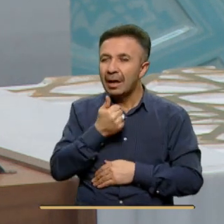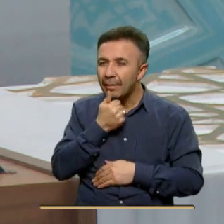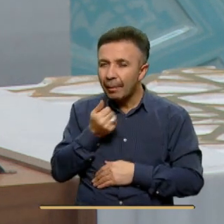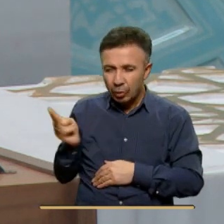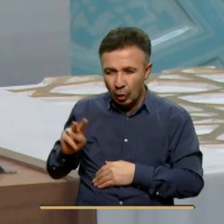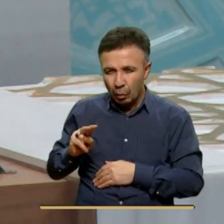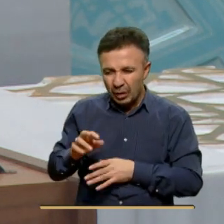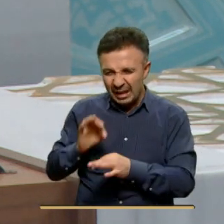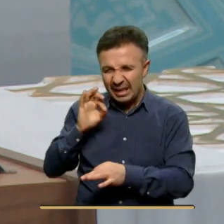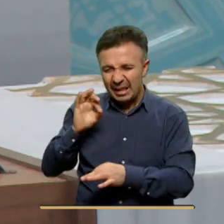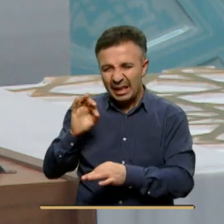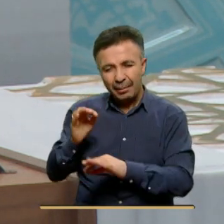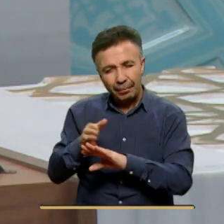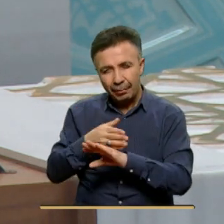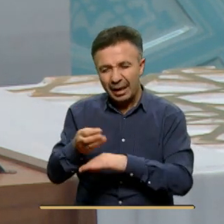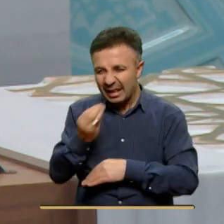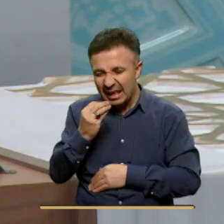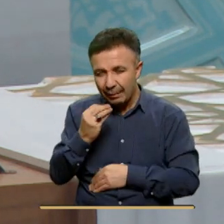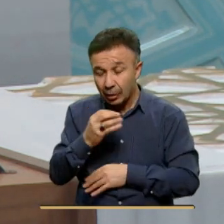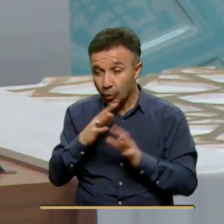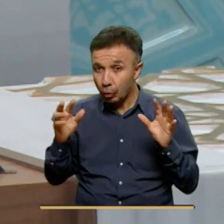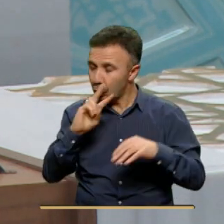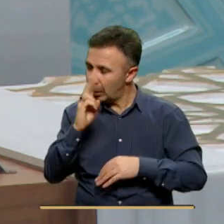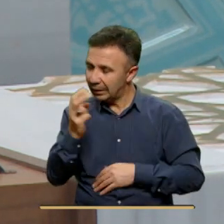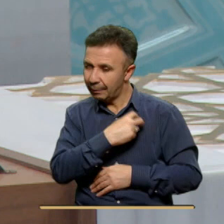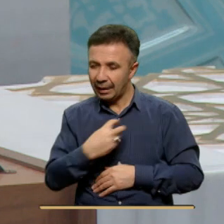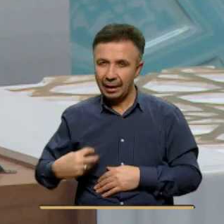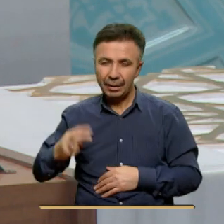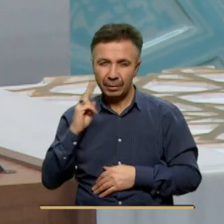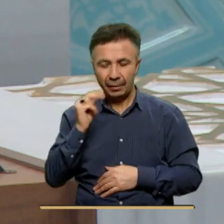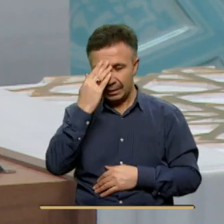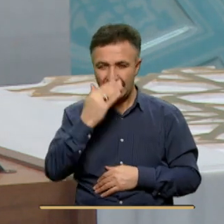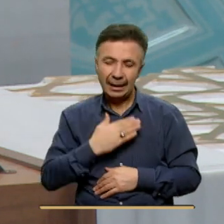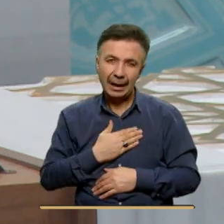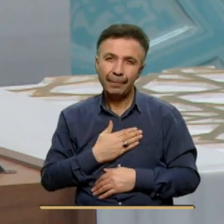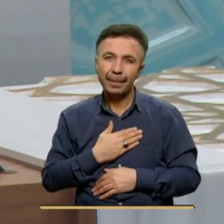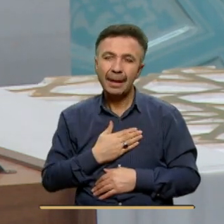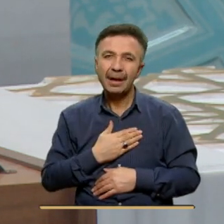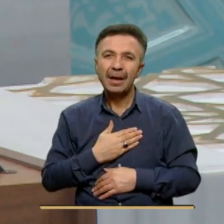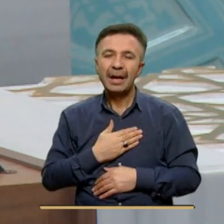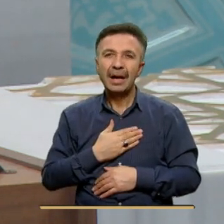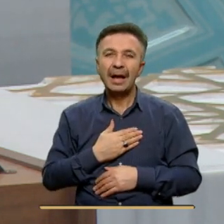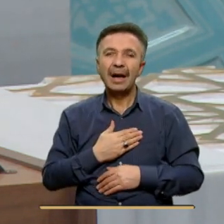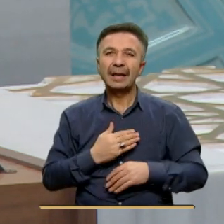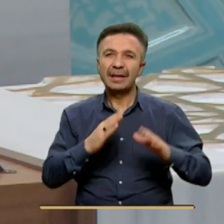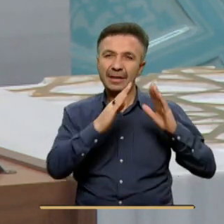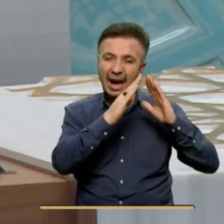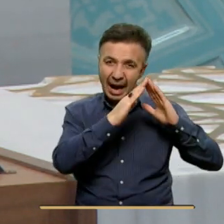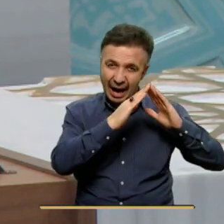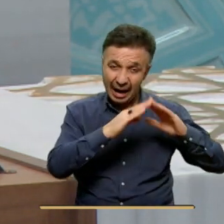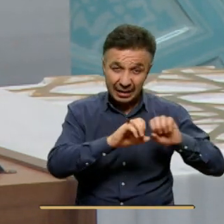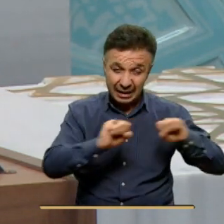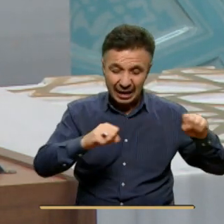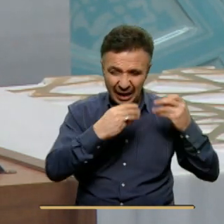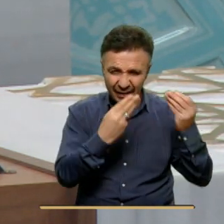büyük günahlardandır. Peygamberimiz Aleyhissalatu Vesselam helak edici 7 büyük günahtan